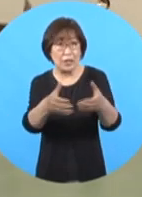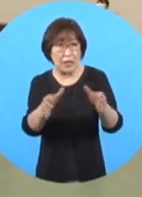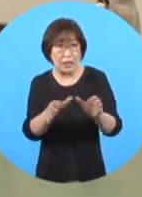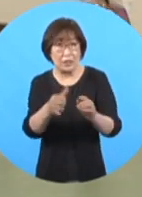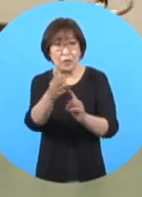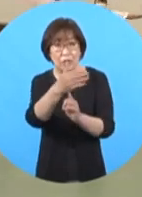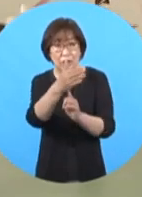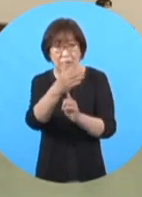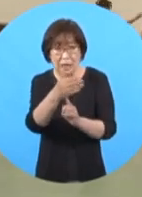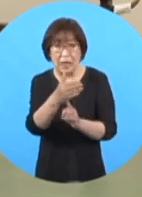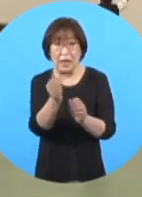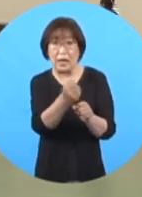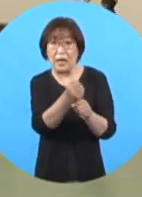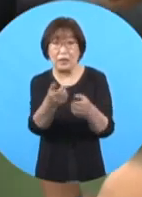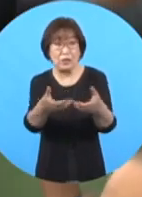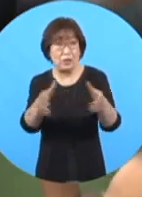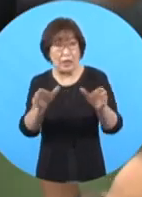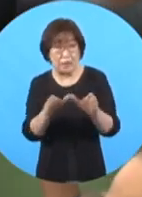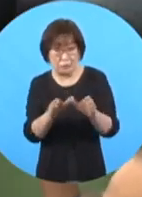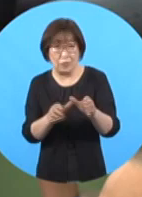隊もかな抑えました